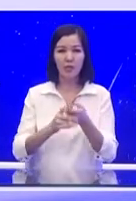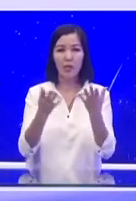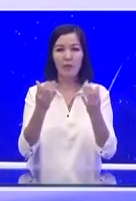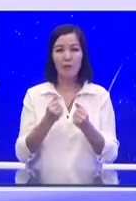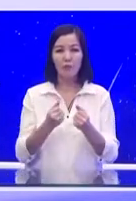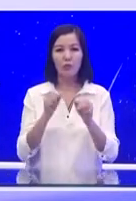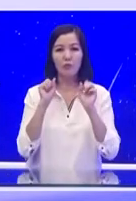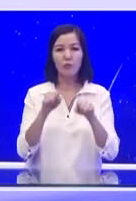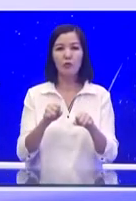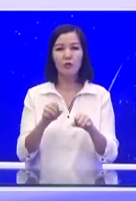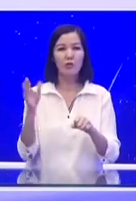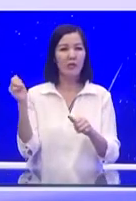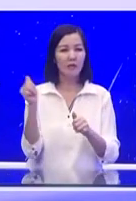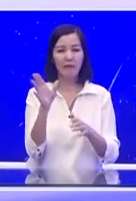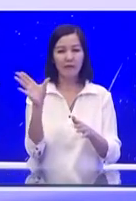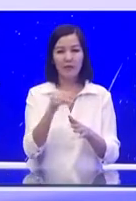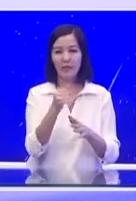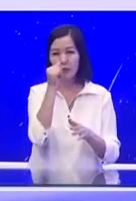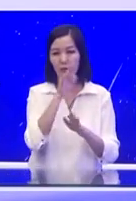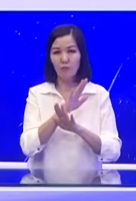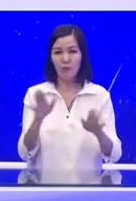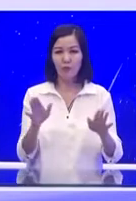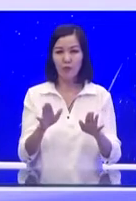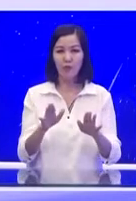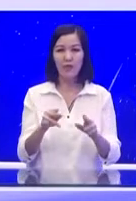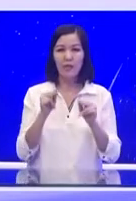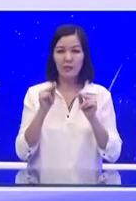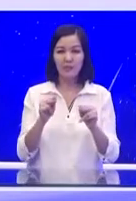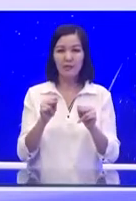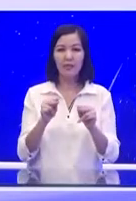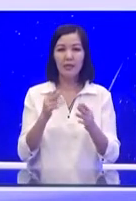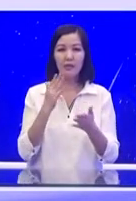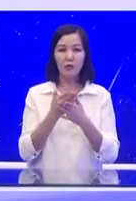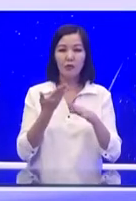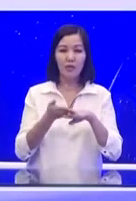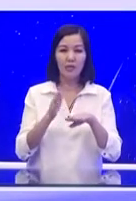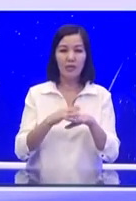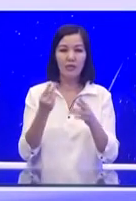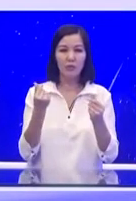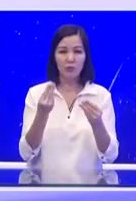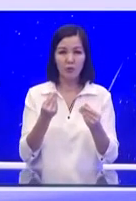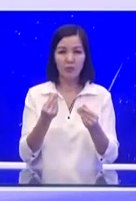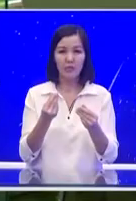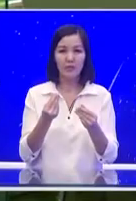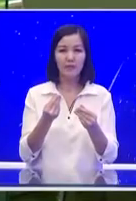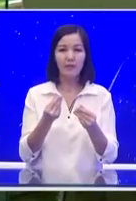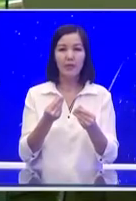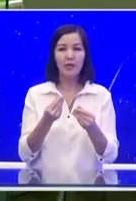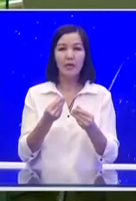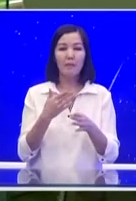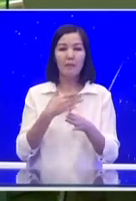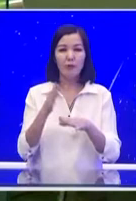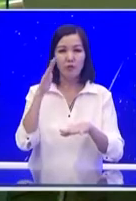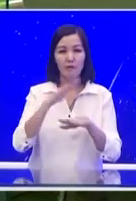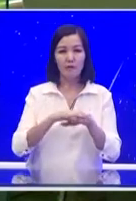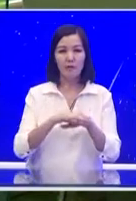ее сможет отнюдь не каждый, а именно те, кто на самом деле испытывает финансовые трудности. Льгота распространяется на займы, полученные в